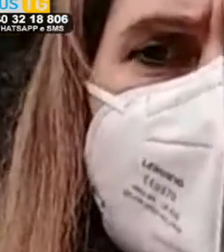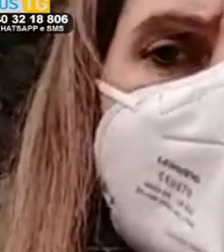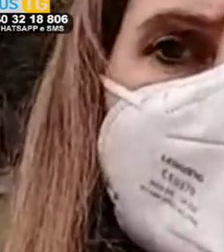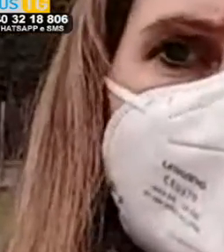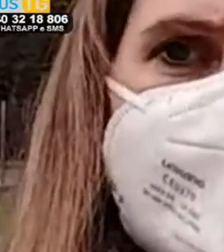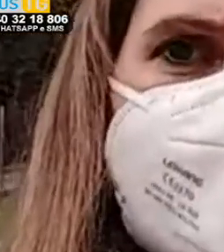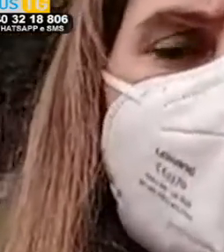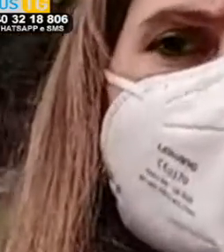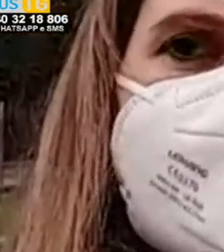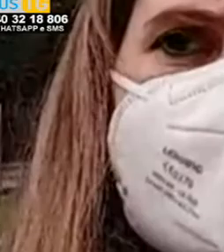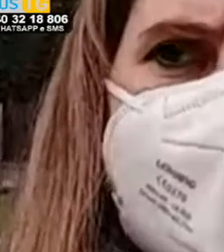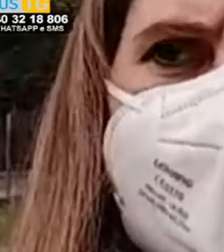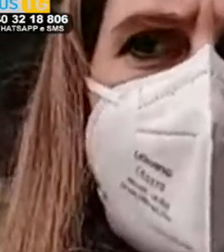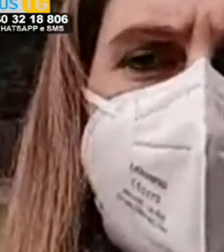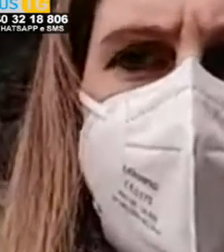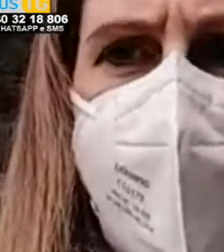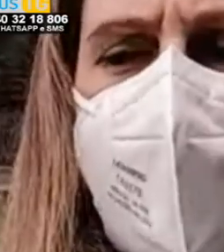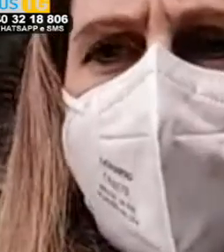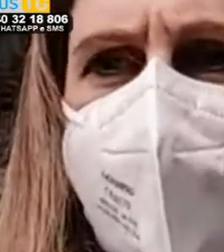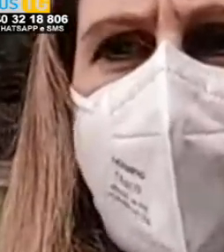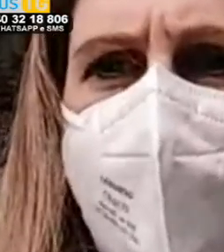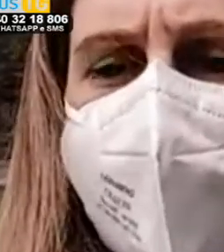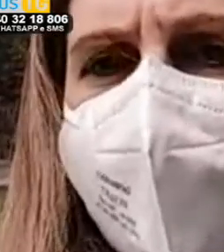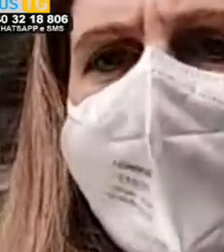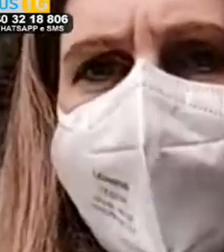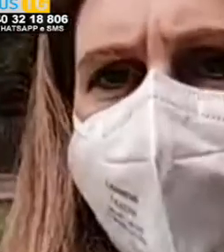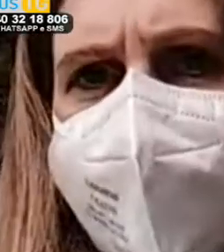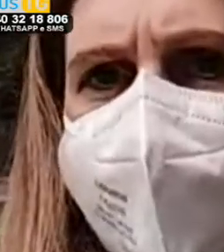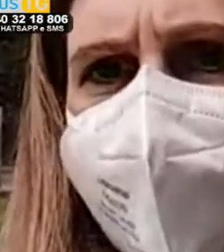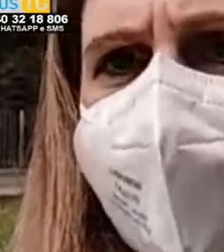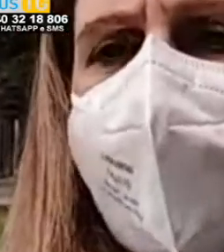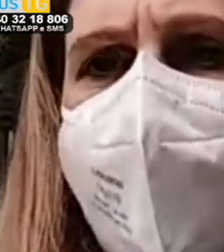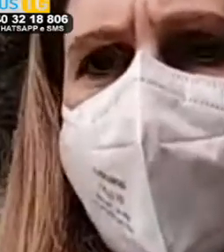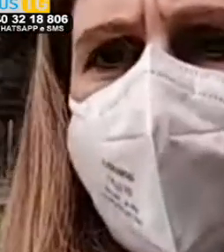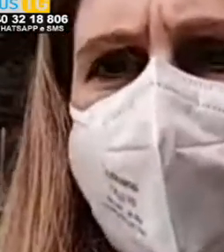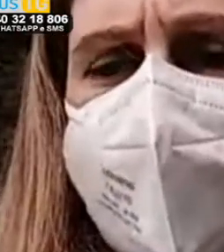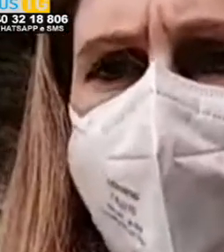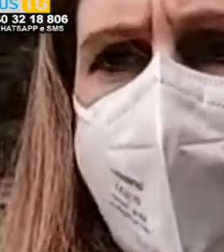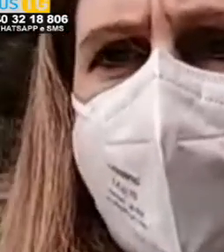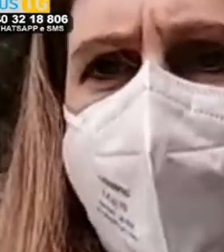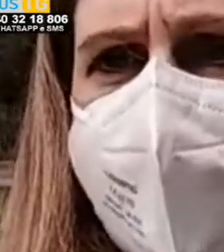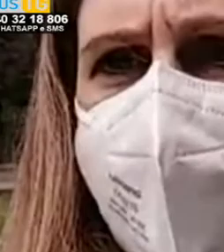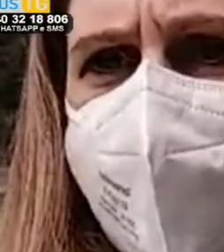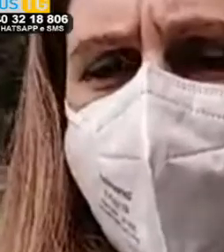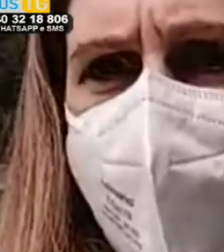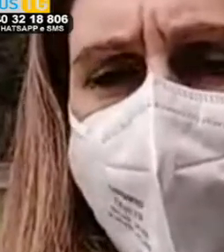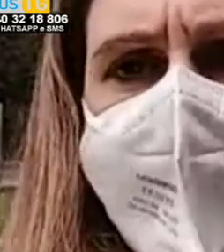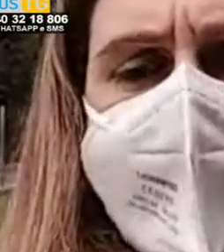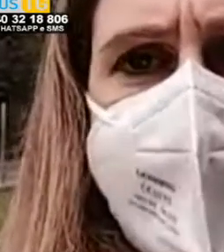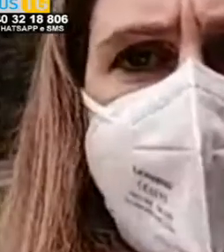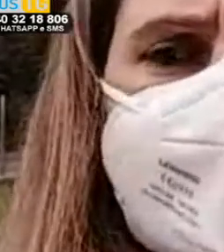quindi si fa fatica a immunizzare nuove persone proprio perché si sta cercando di coprire tutti i richiami. Poi c'è anche la